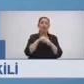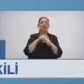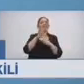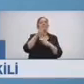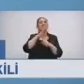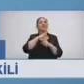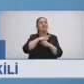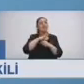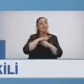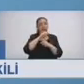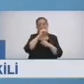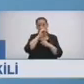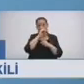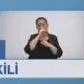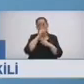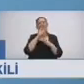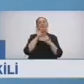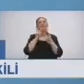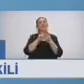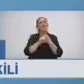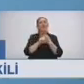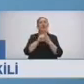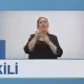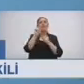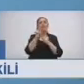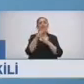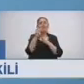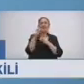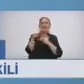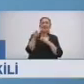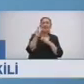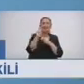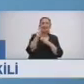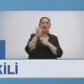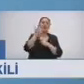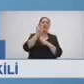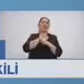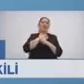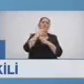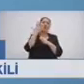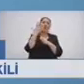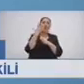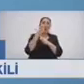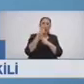dilediğiniz, istediğiniz ve bulduğunuz krediye de şartlı olarak da burada bu